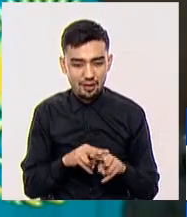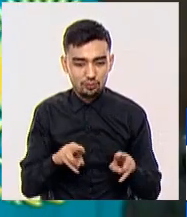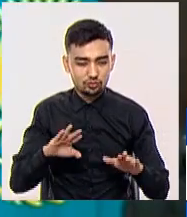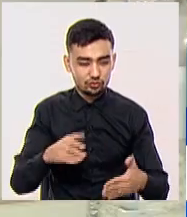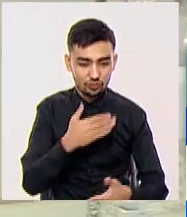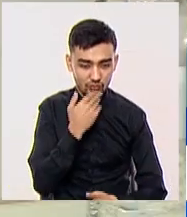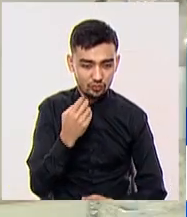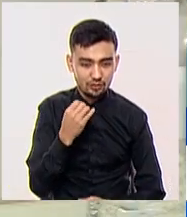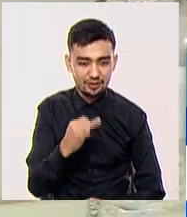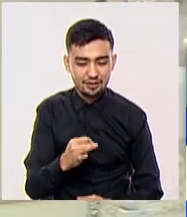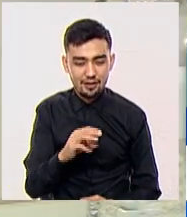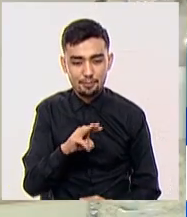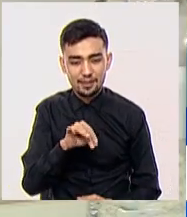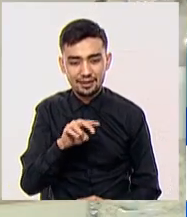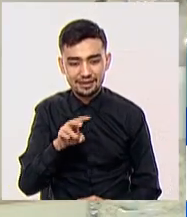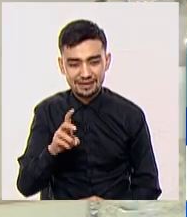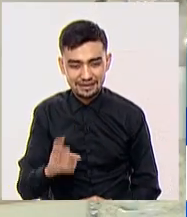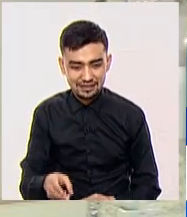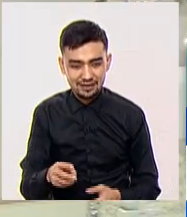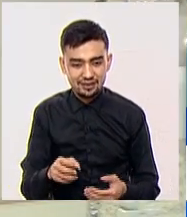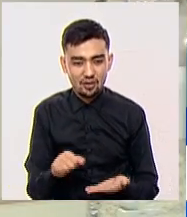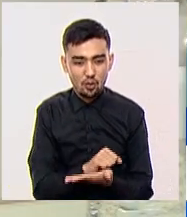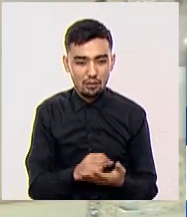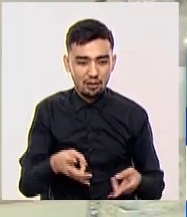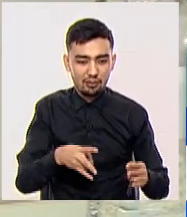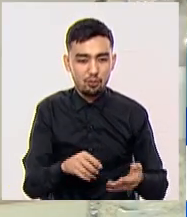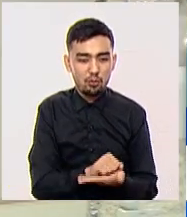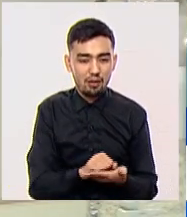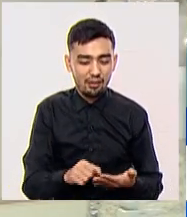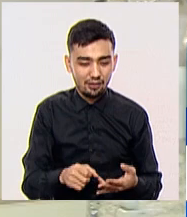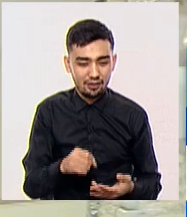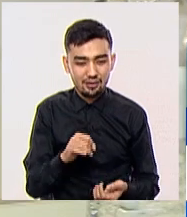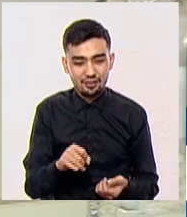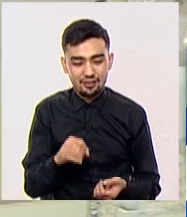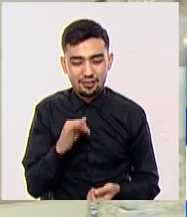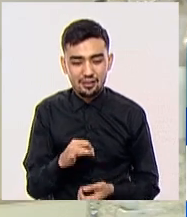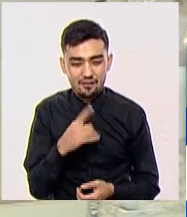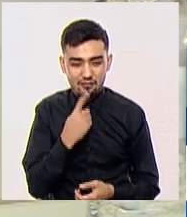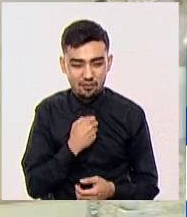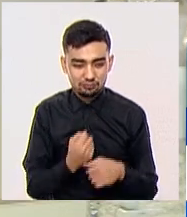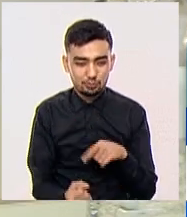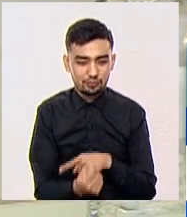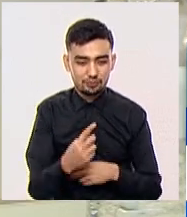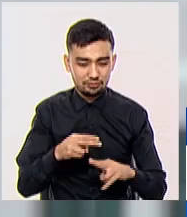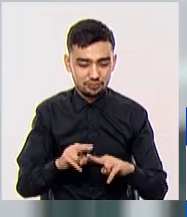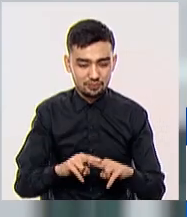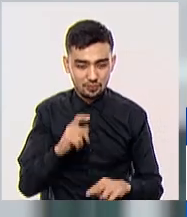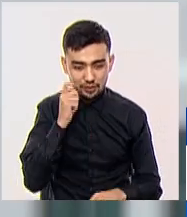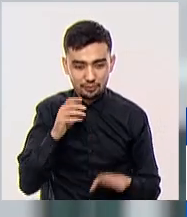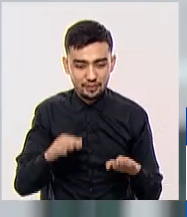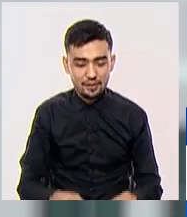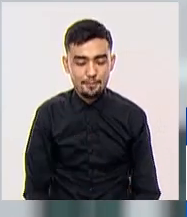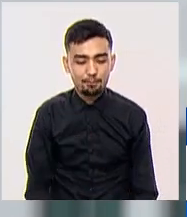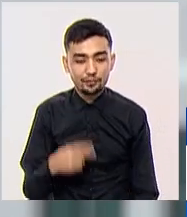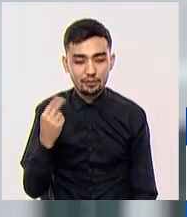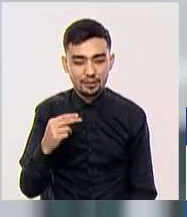произошло. Минские соглашения остались на бумаге, что привело к военным действиям на территории Украины. Также